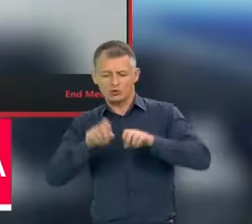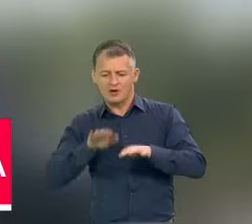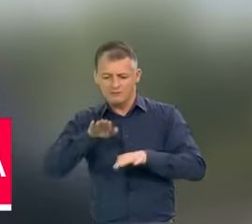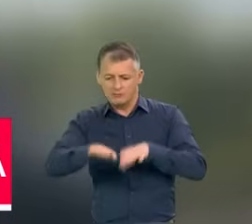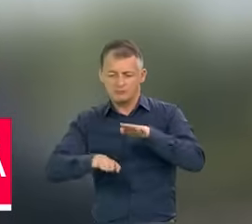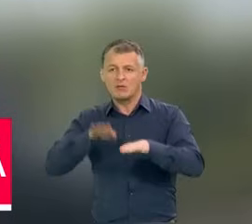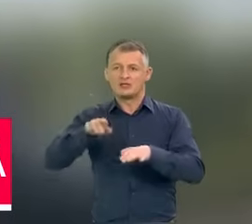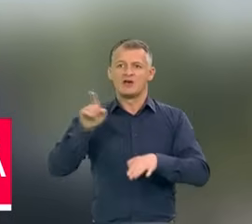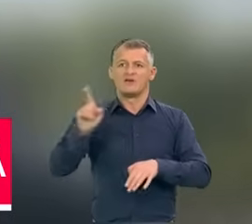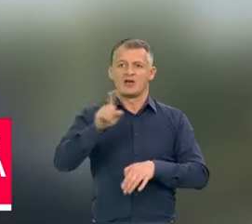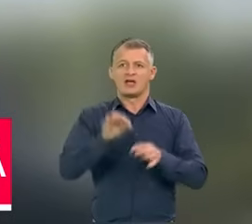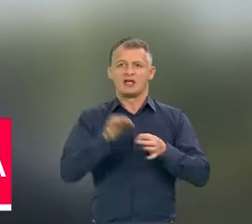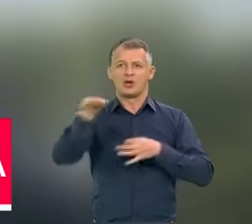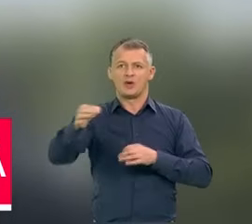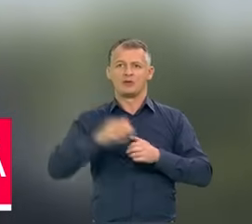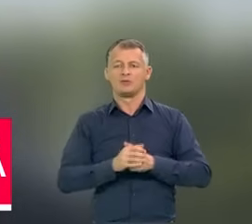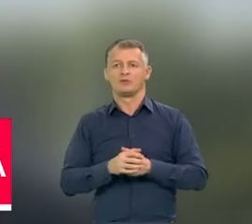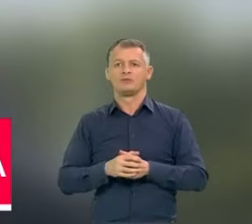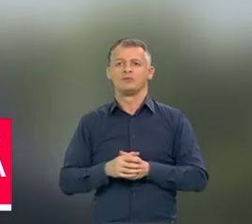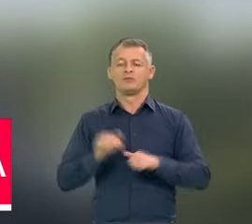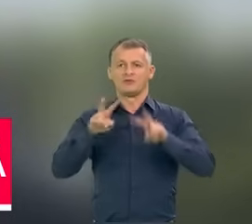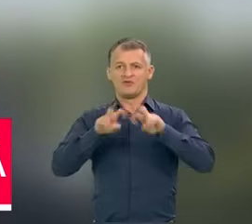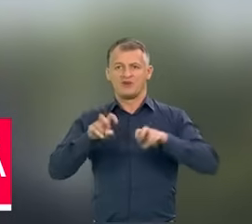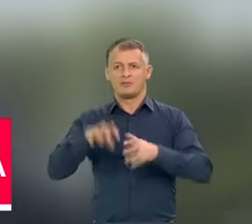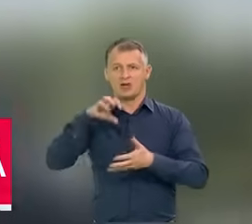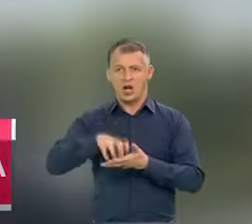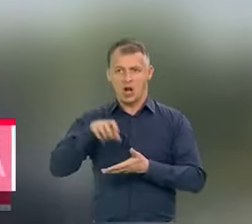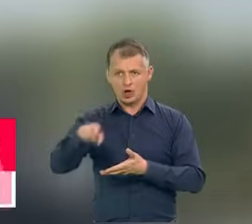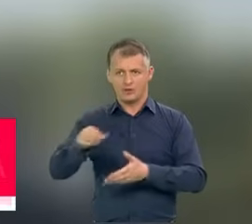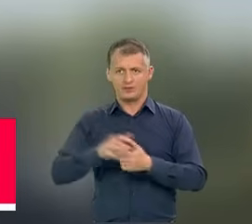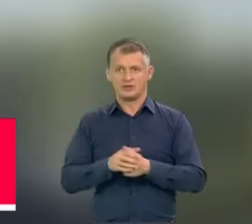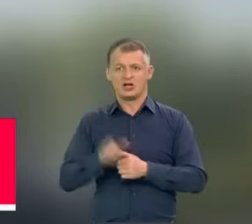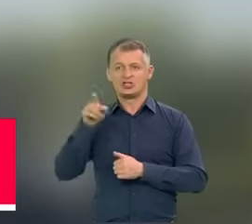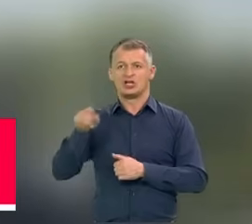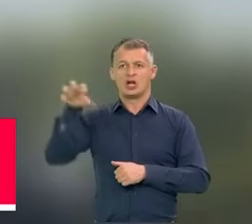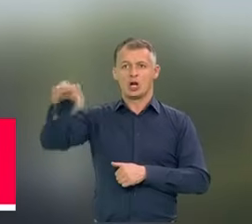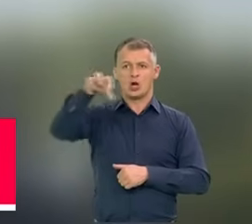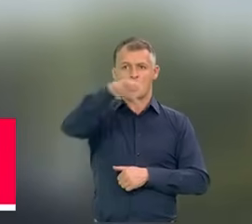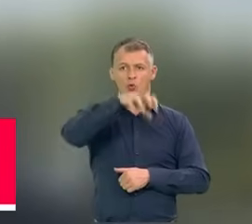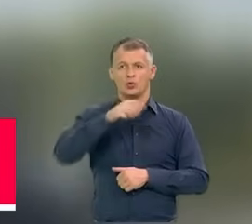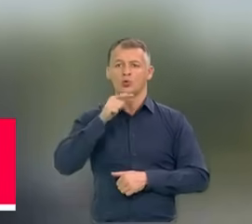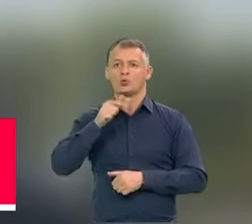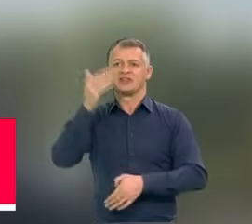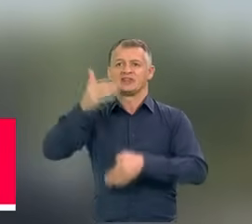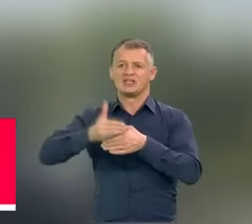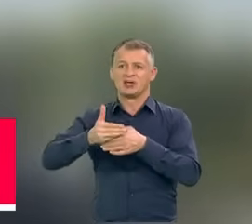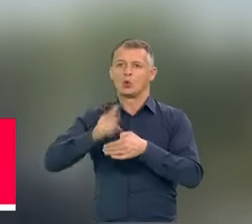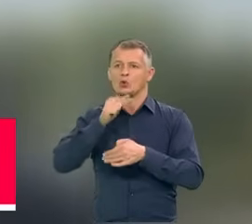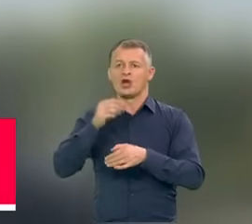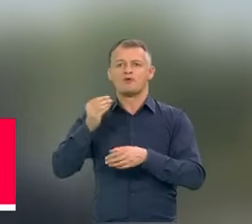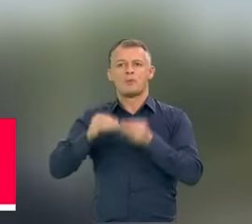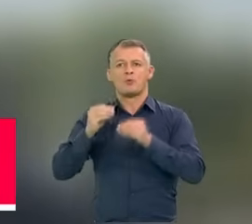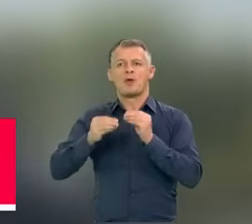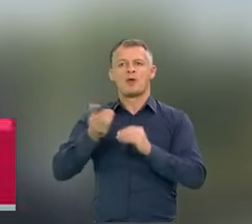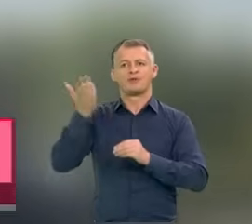dig vom verifica la fața locului acele secțiuni de dig unde am avut probleme în trecut